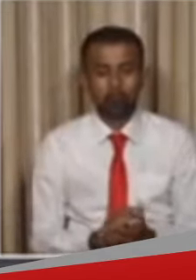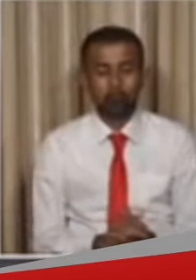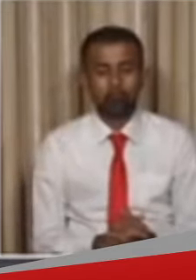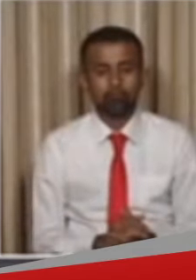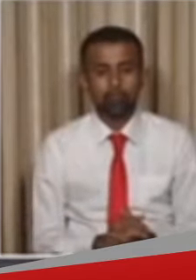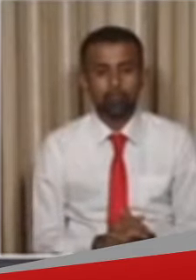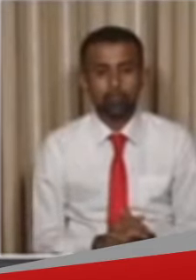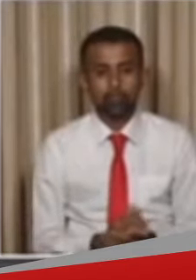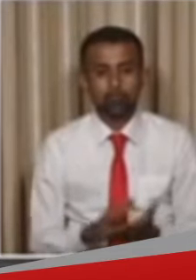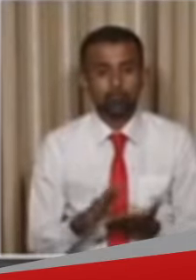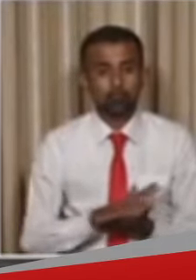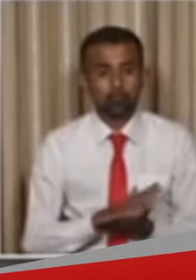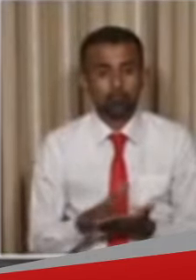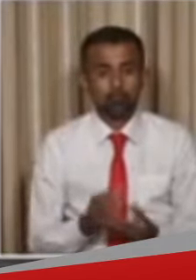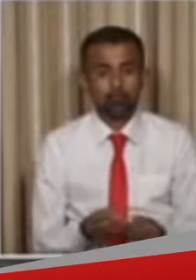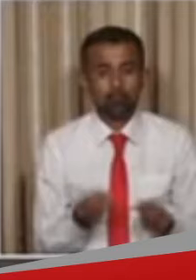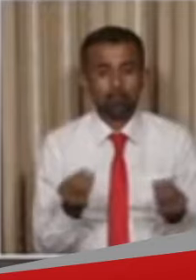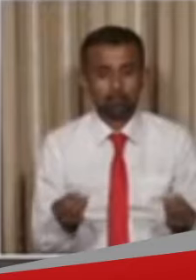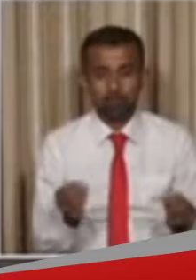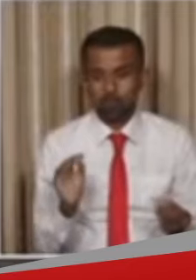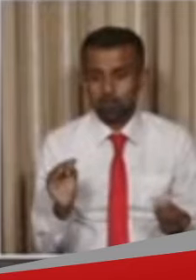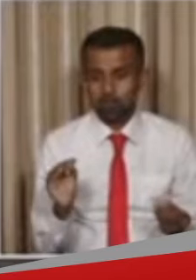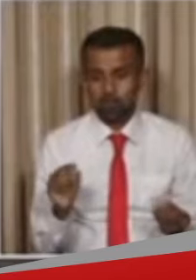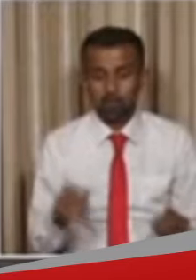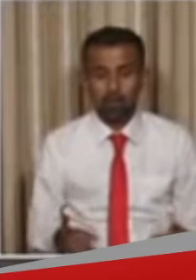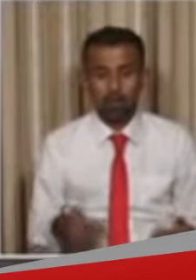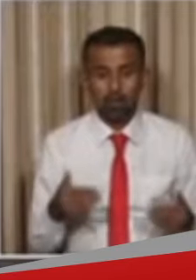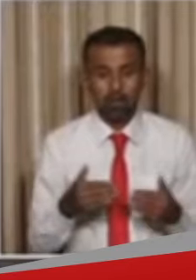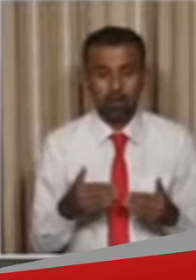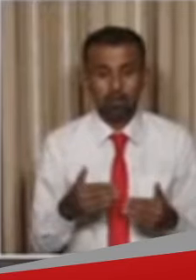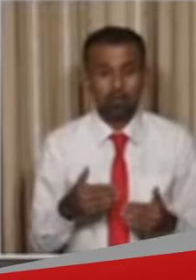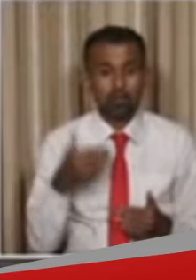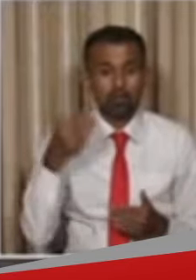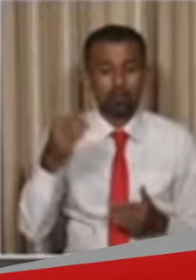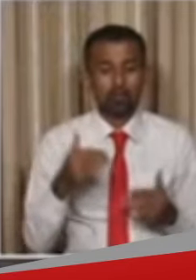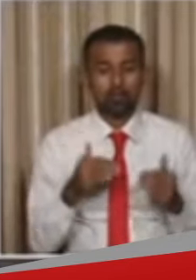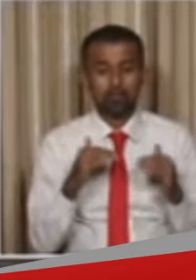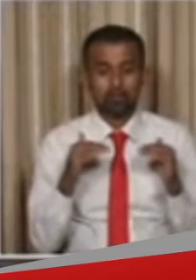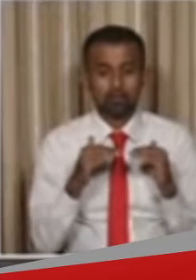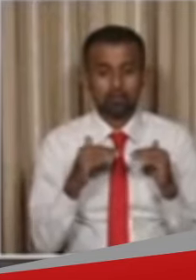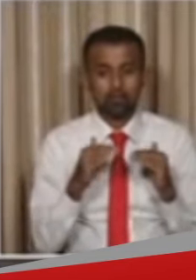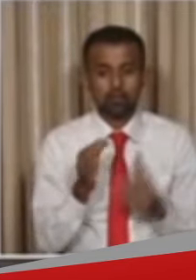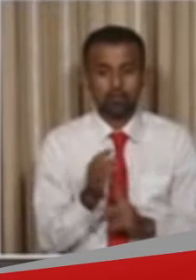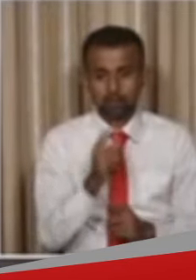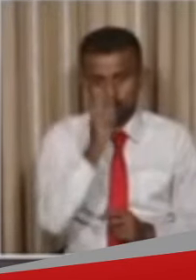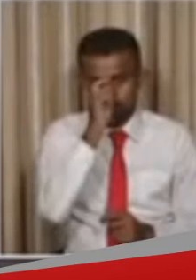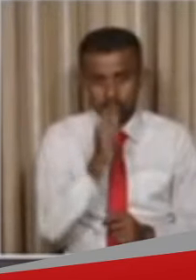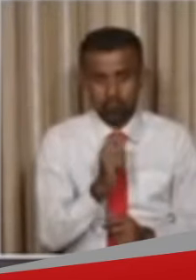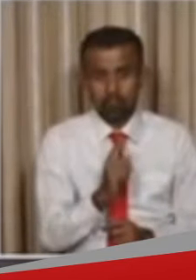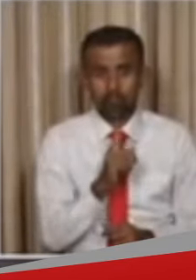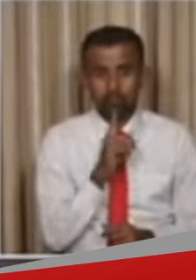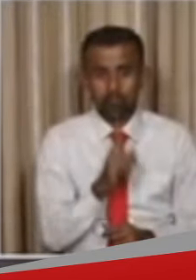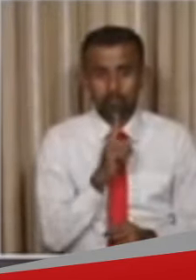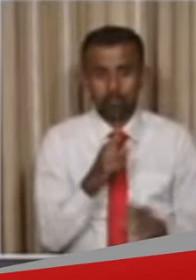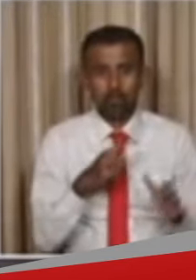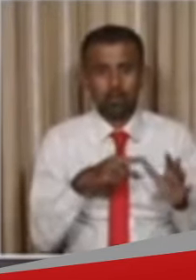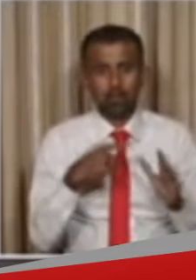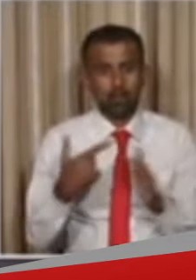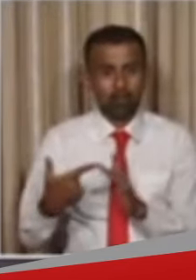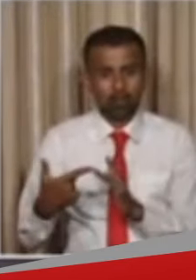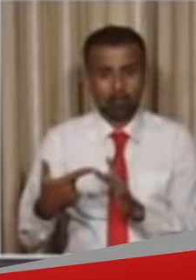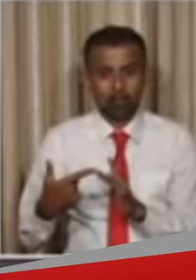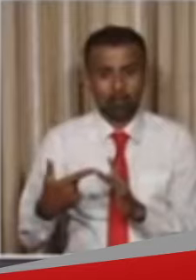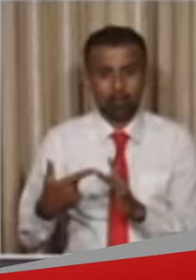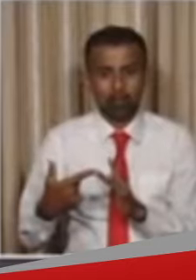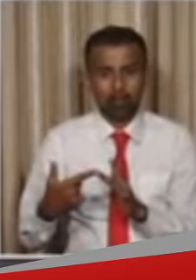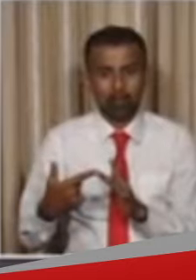මේ සේවාව ලබා දෙන්න නම් අදට ගැළපෙන්නේ අනාගතයට ගැළපෙන්නේ ජනාධිපතිතුමා කටහිරියොත් කතා කරන්නේ ආටිෆිෂල් ඉන්ටෙලිජන්ස්